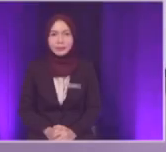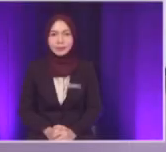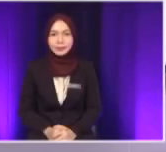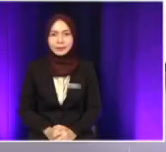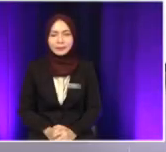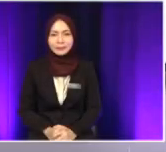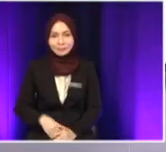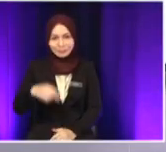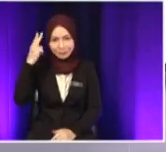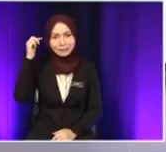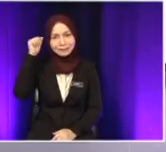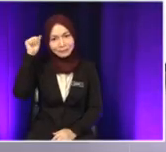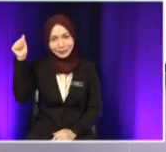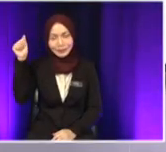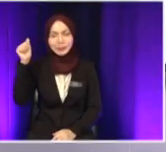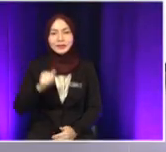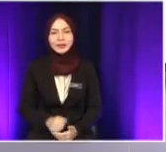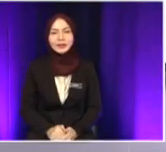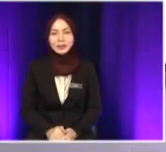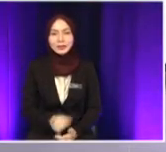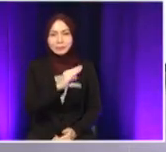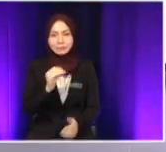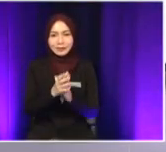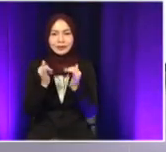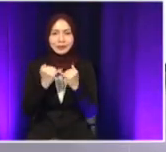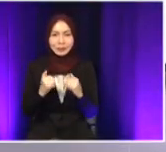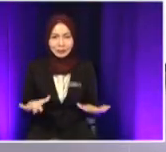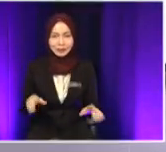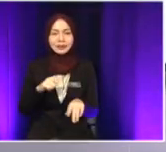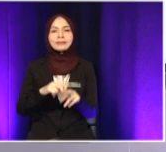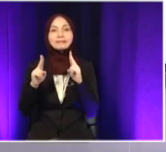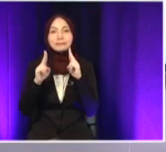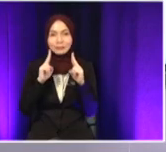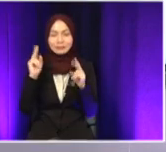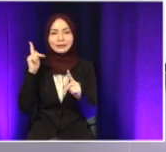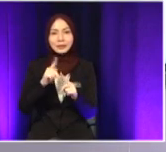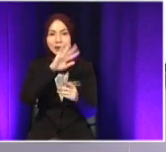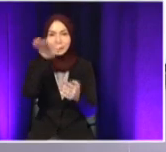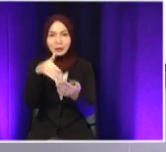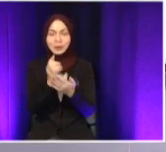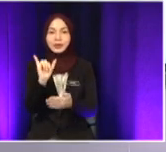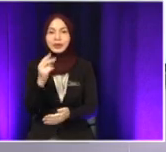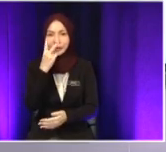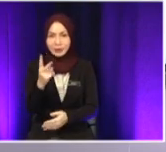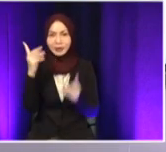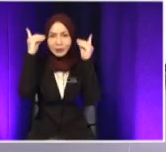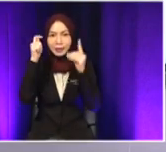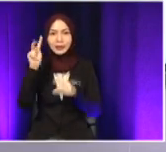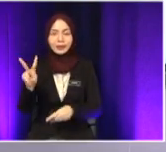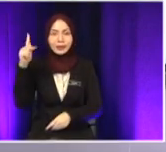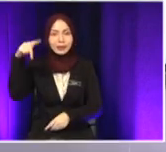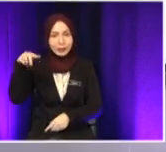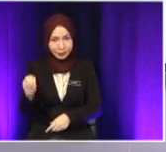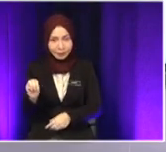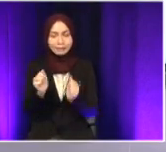Hai assalamualaikum warahmatullahi wabarakatuh dan salam sejahtera diucapkan kepada seluruh penonton di Net TV KPM Anda bersama saya